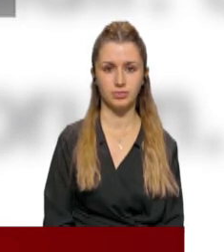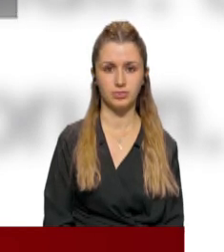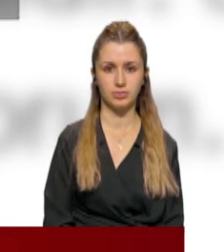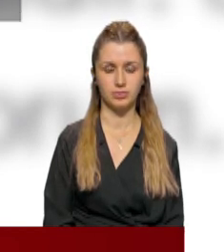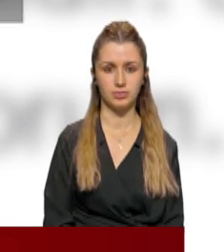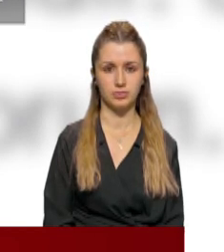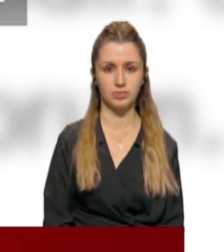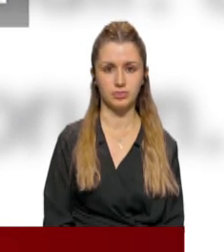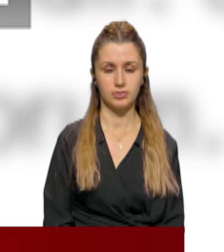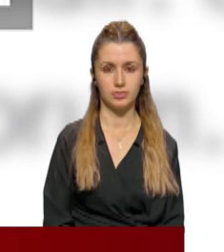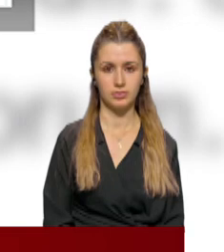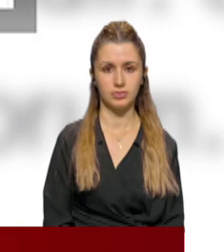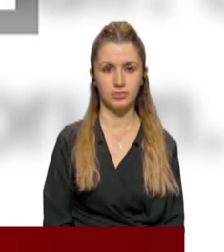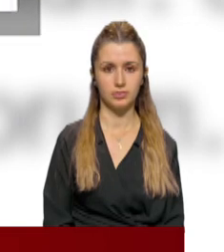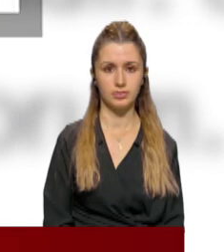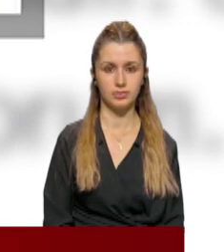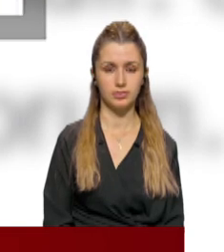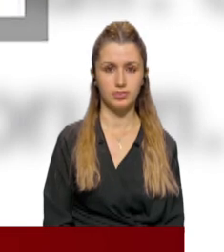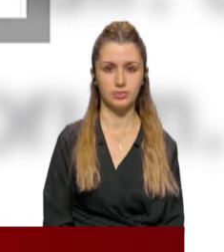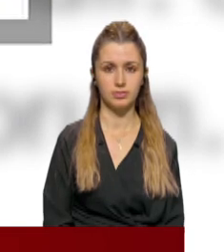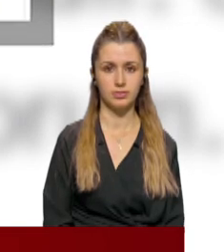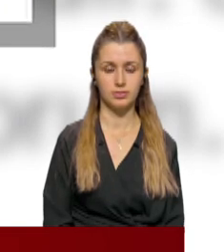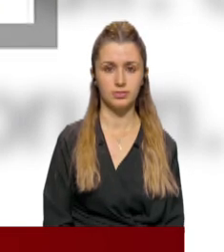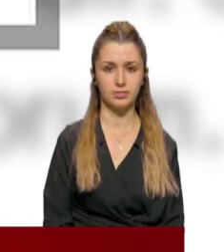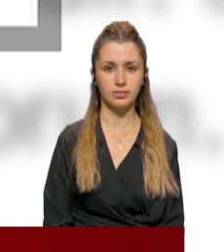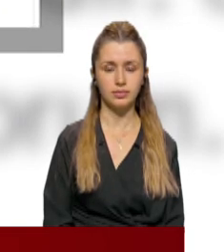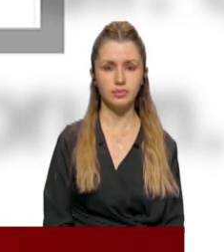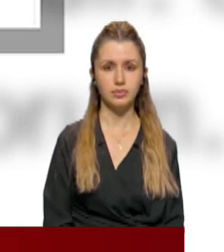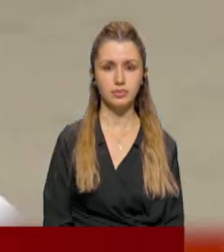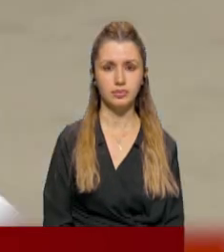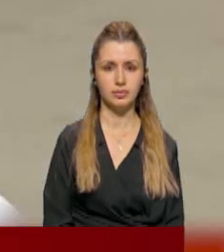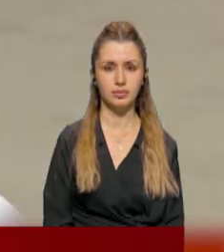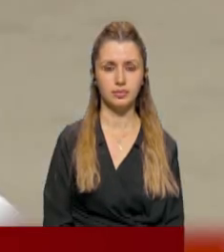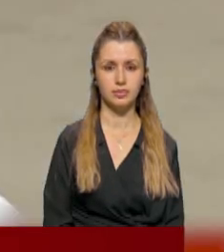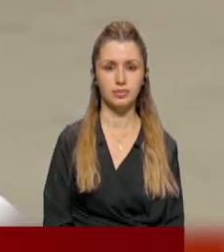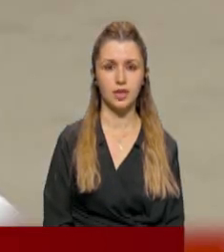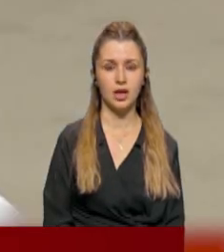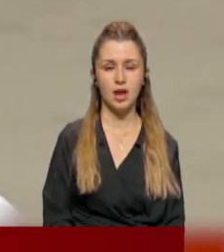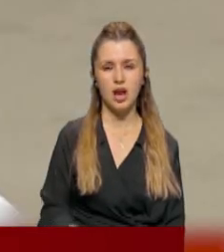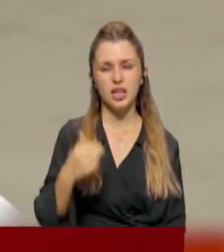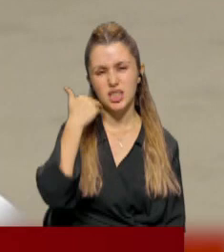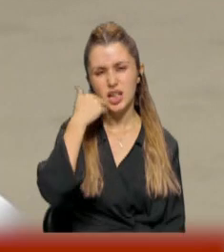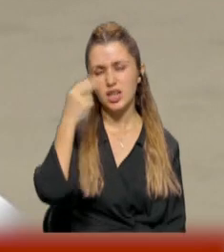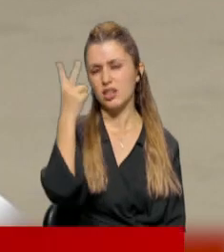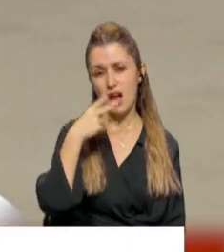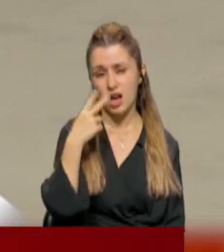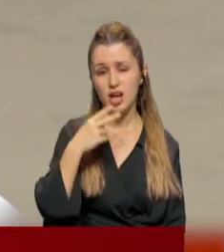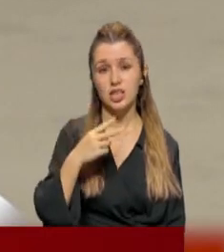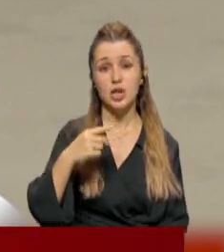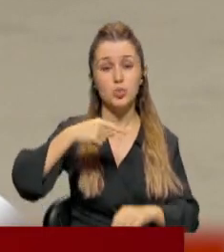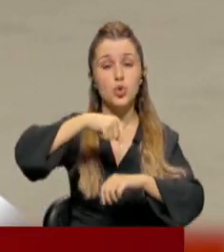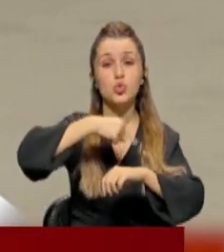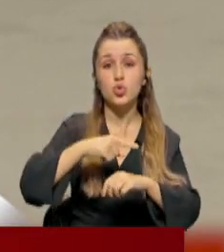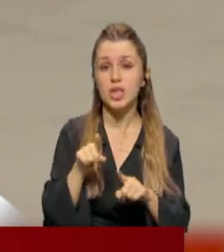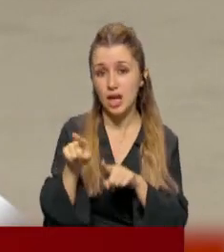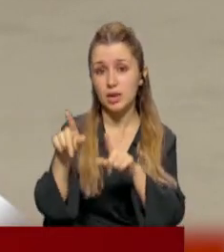vermelidir. Sürecin ben de takipçisi olacağım. Adaletin tecelli edeceğine inanıyorum. Timsah gözyaşı döküp sürecin takipçisi